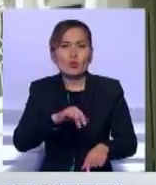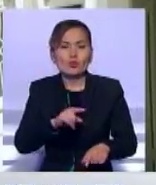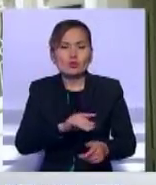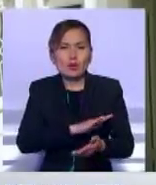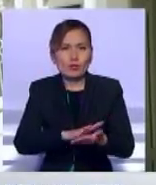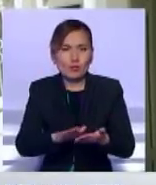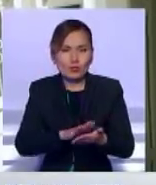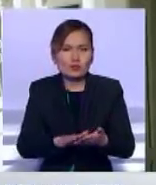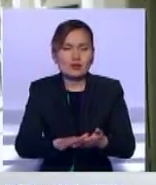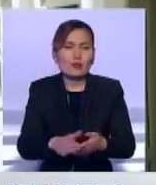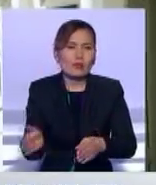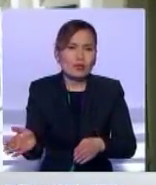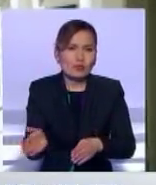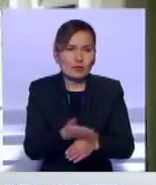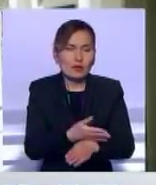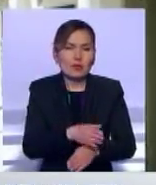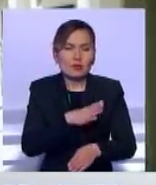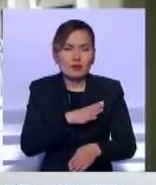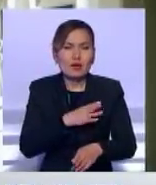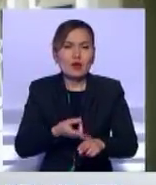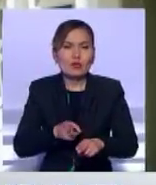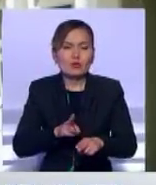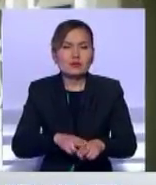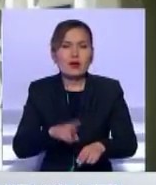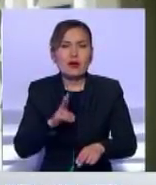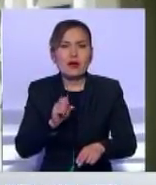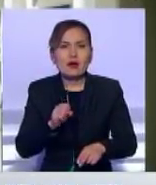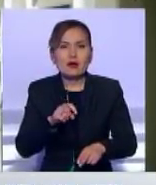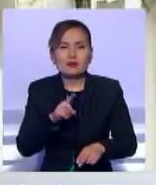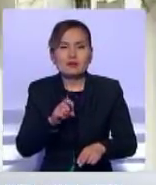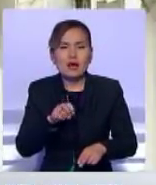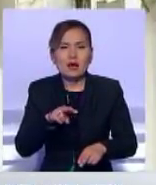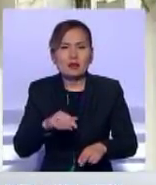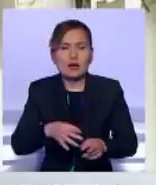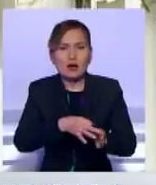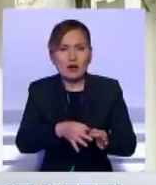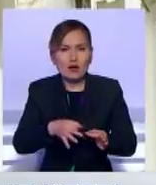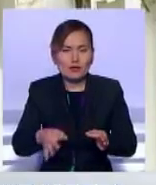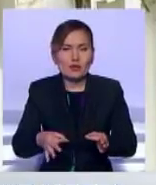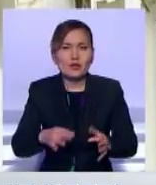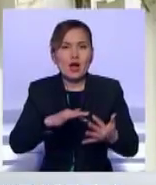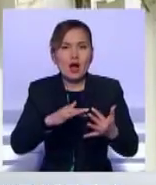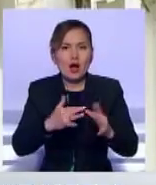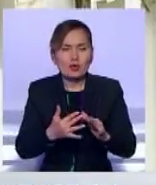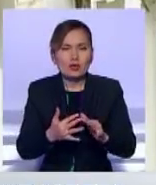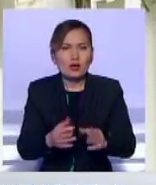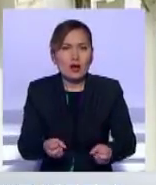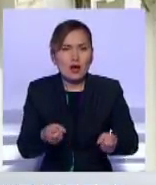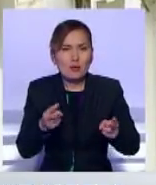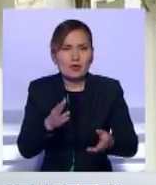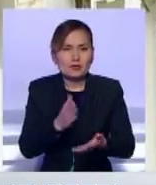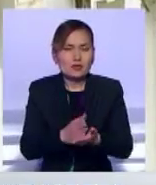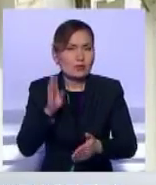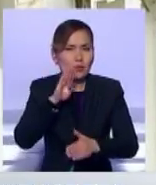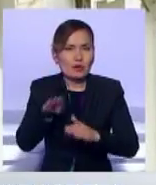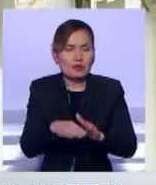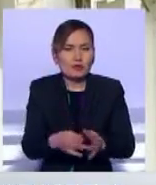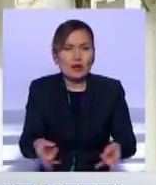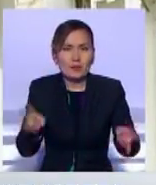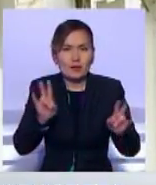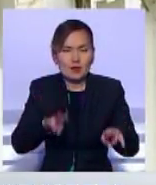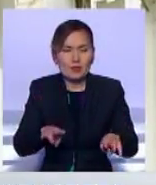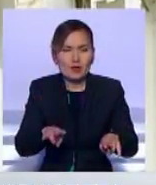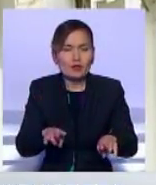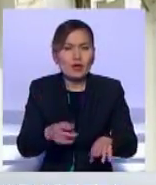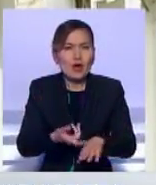қазір осы Қазалы тұсында өтіп жатыр. Сол енді Қазалыда кешегінің өзінде судың деңгейі